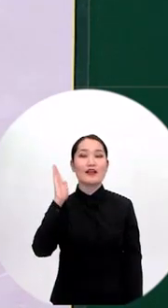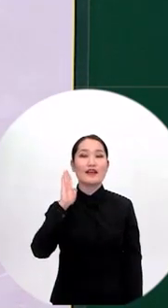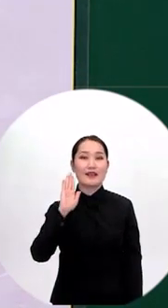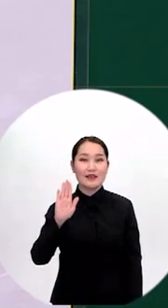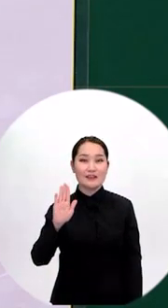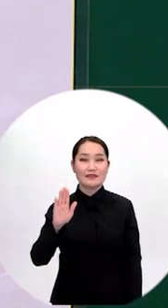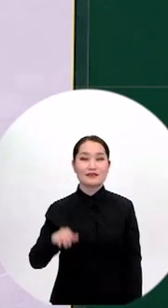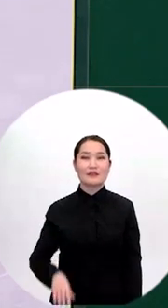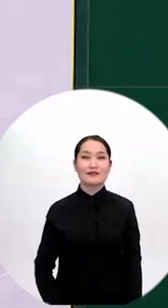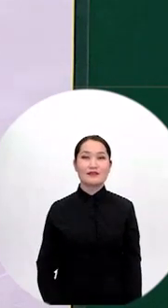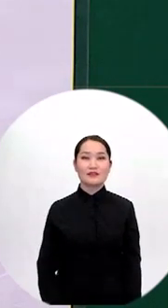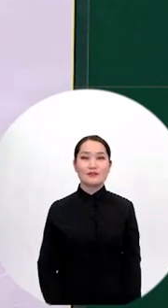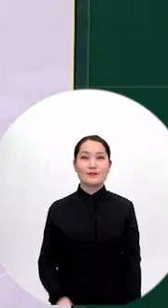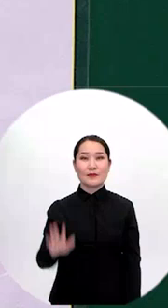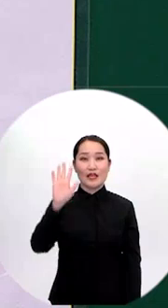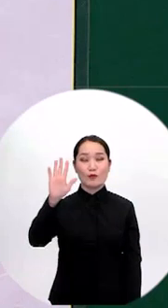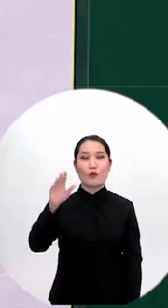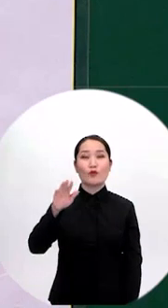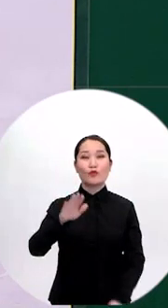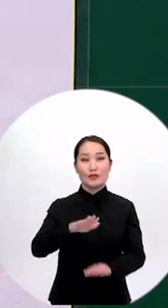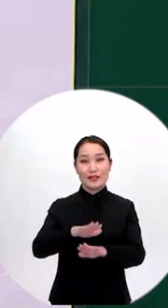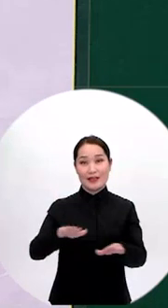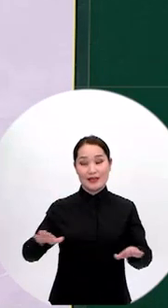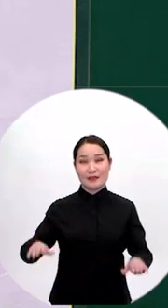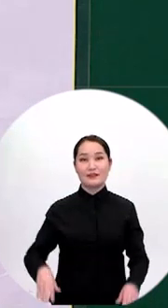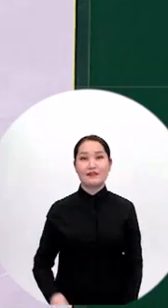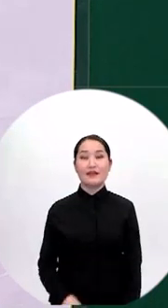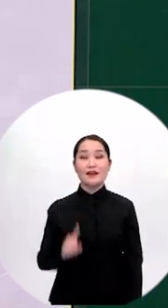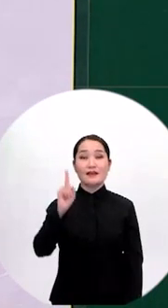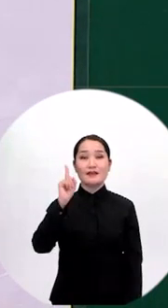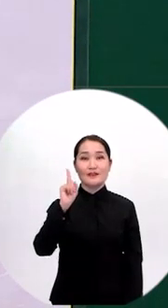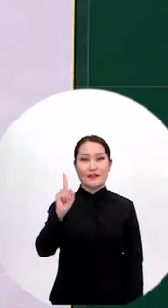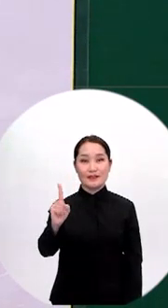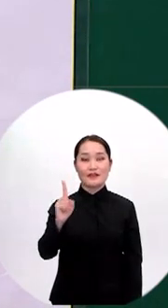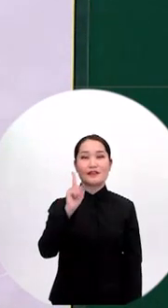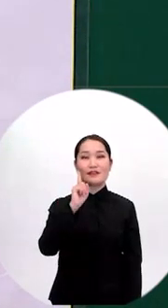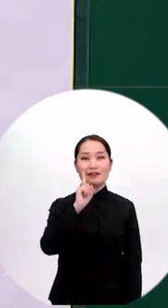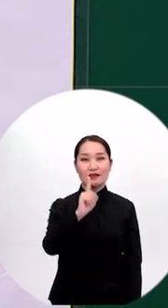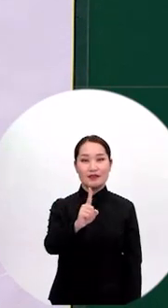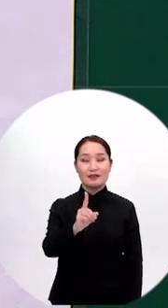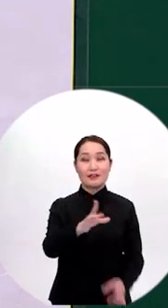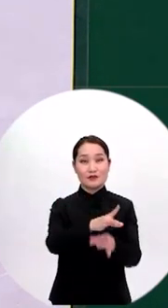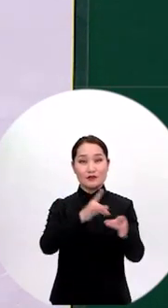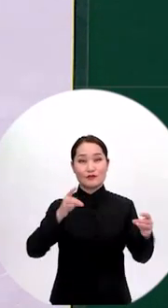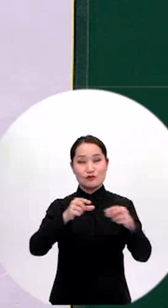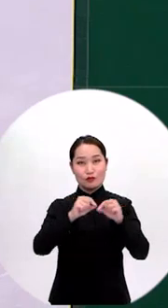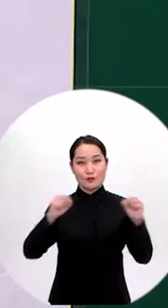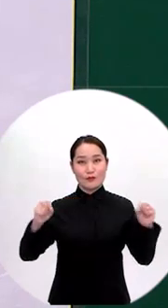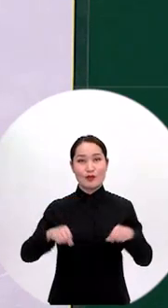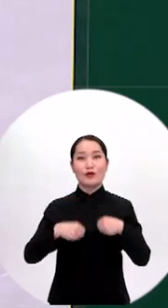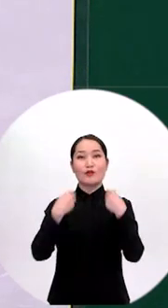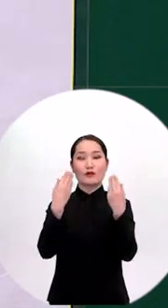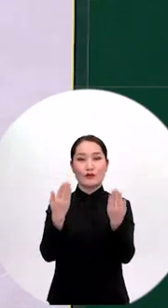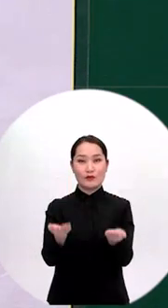Алуунгоо их таван хүүдээ нэг нэг